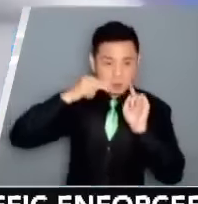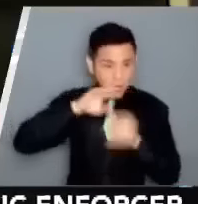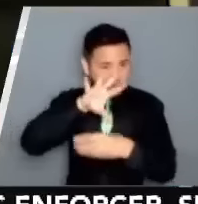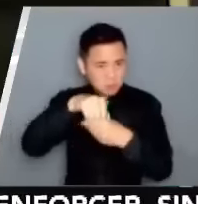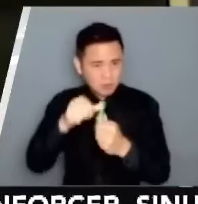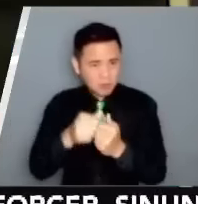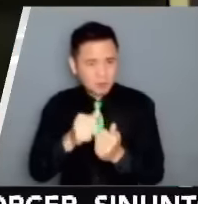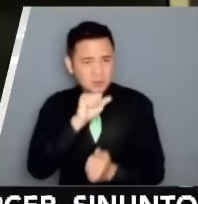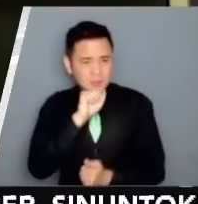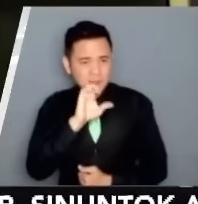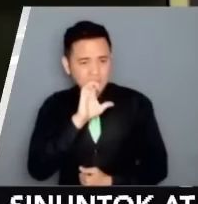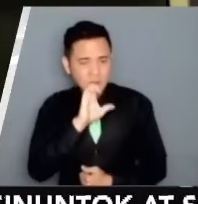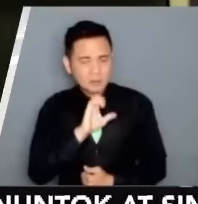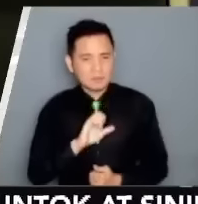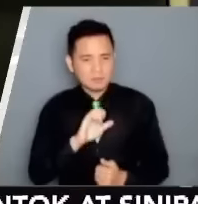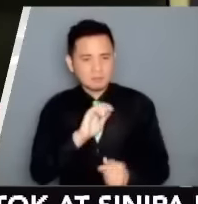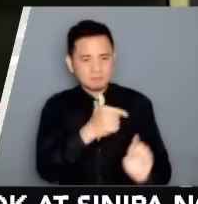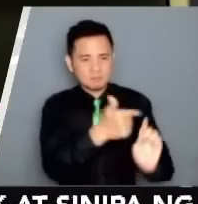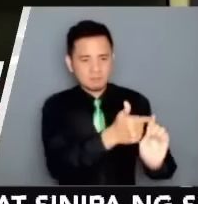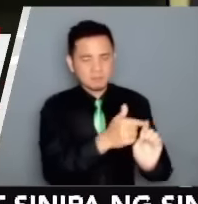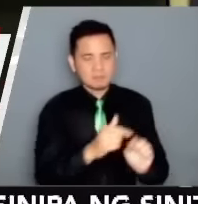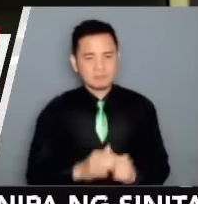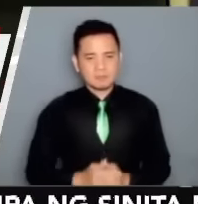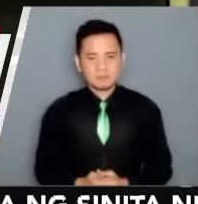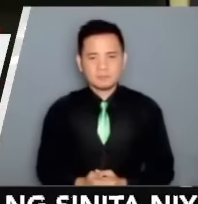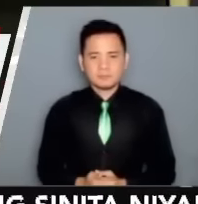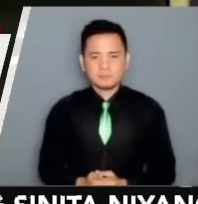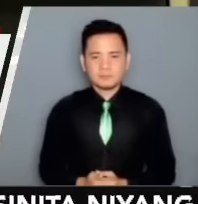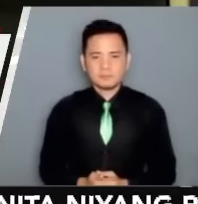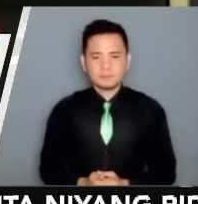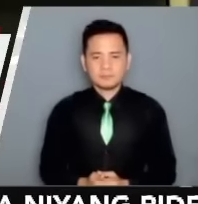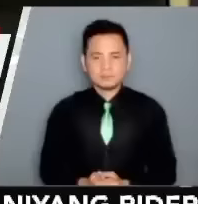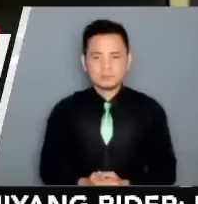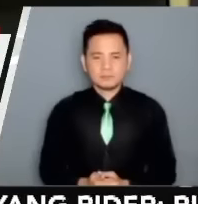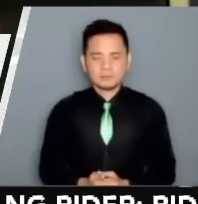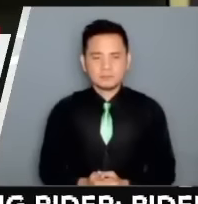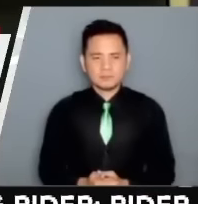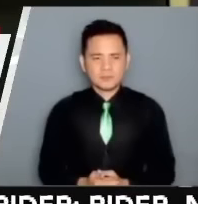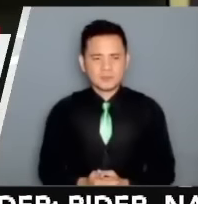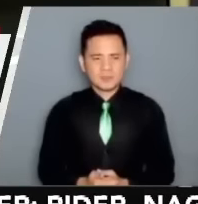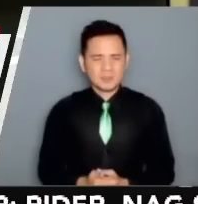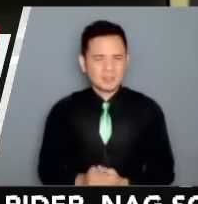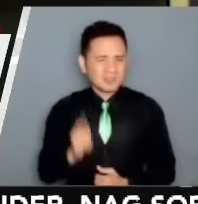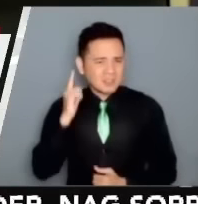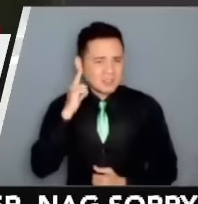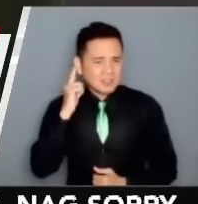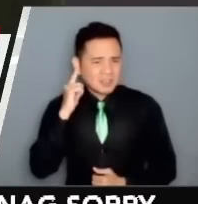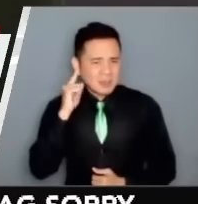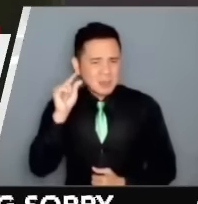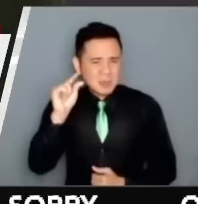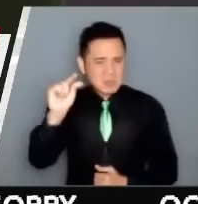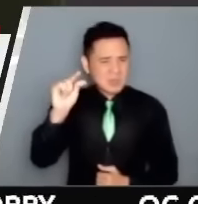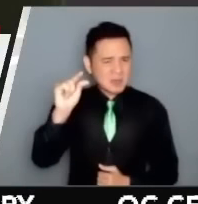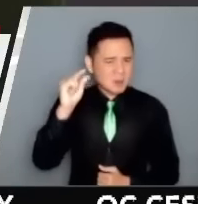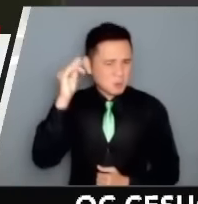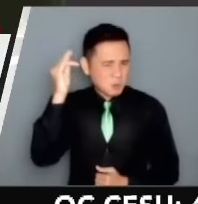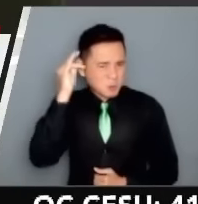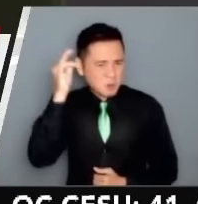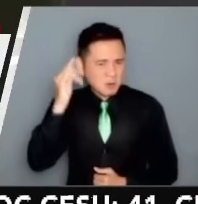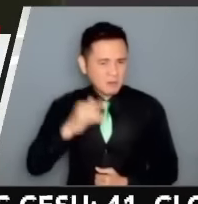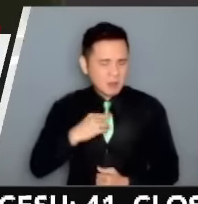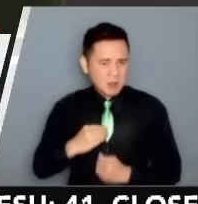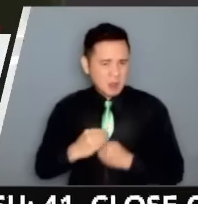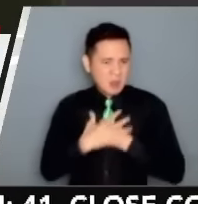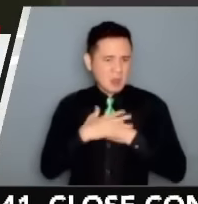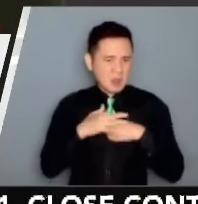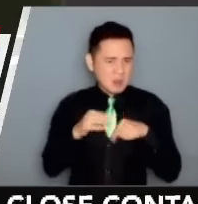exclusive Everytime na may may may naririnig akong konting ingay parang nakaka po talaga nerbyos pa ako